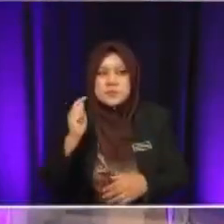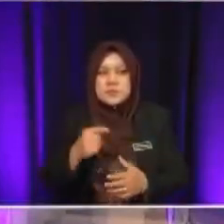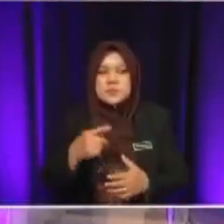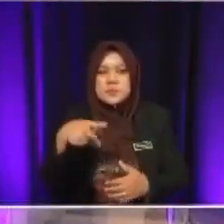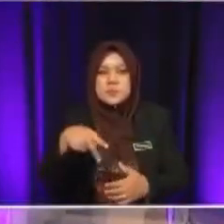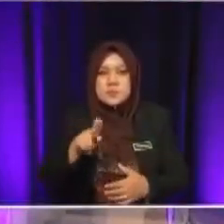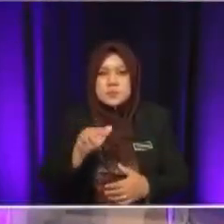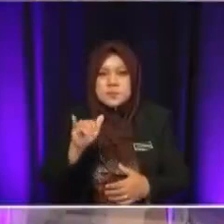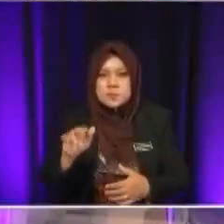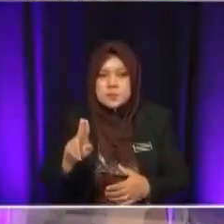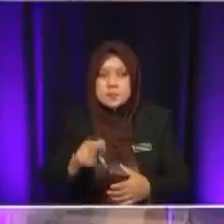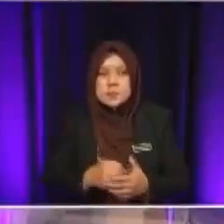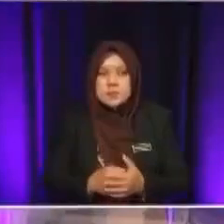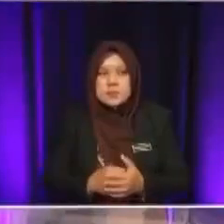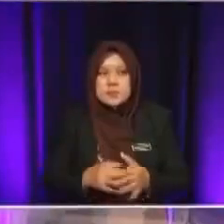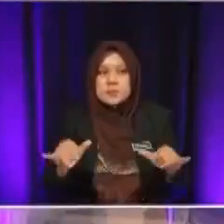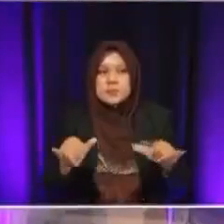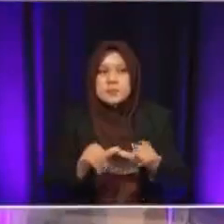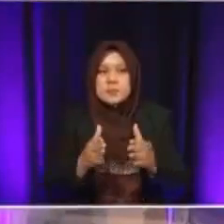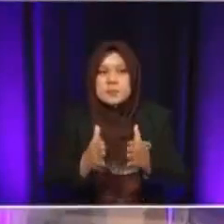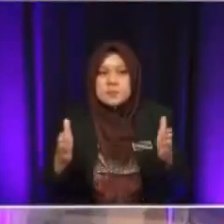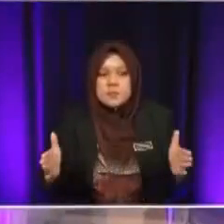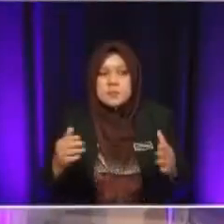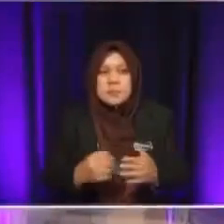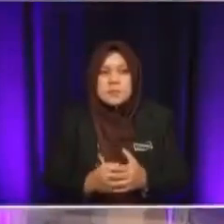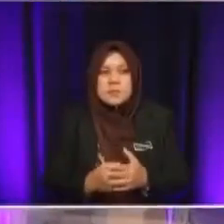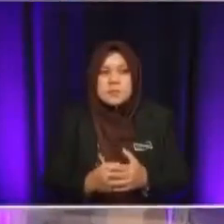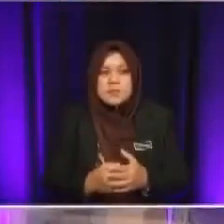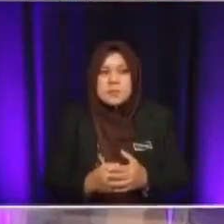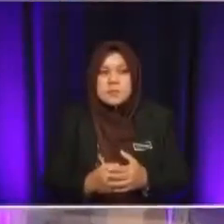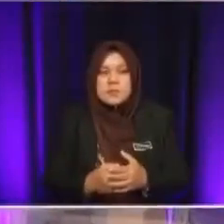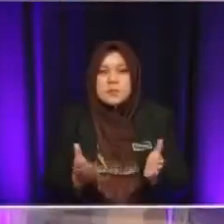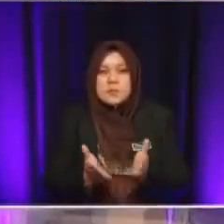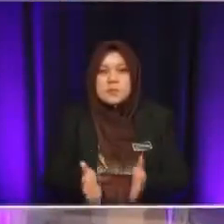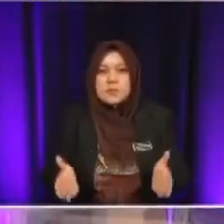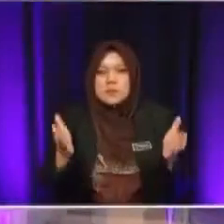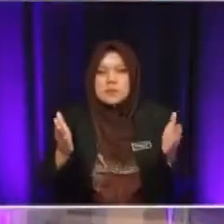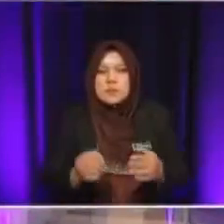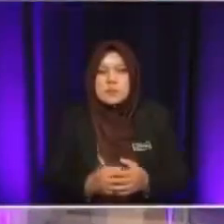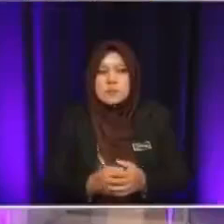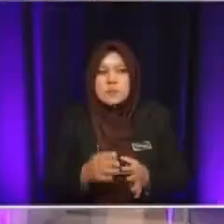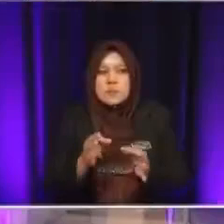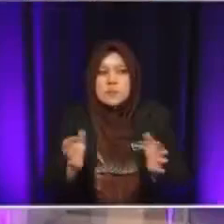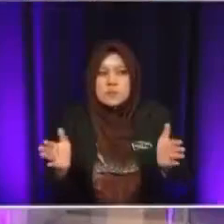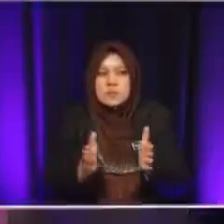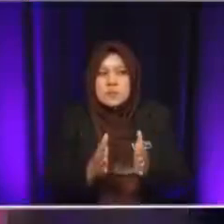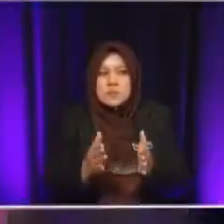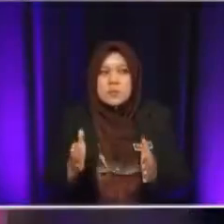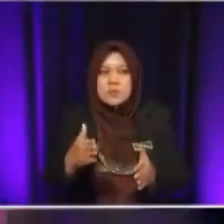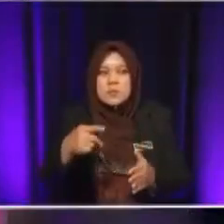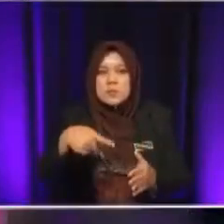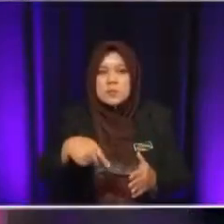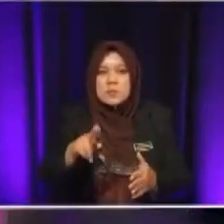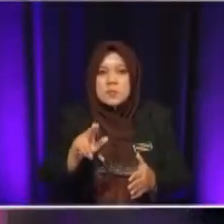puyuh. Sebab ikan puyuh tu saiz besar. Okay, so, berdasarkan awak punya bekas lah. Janganlah bekas tu kecil tapi bela ikan